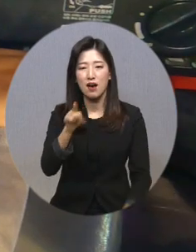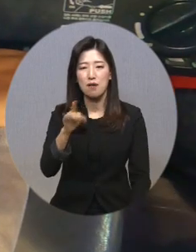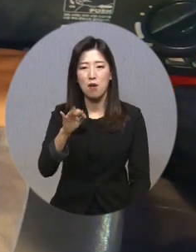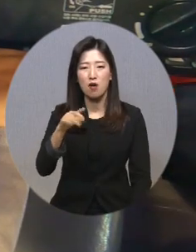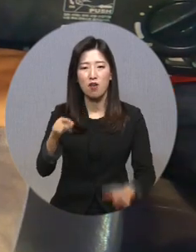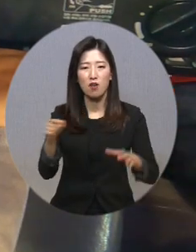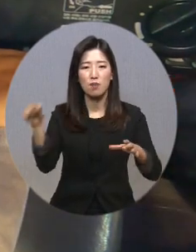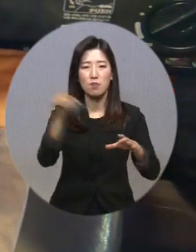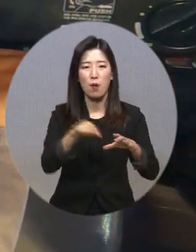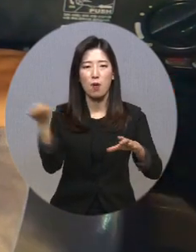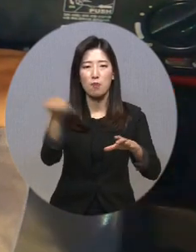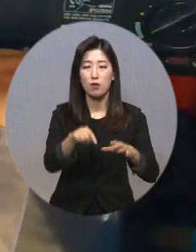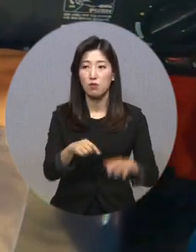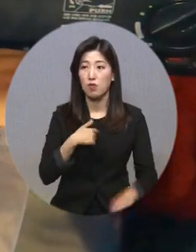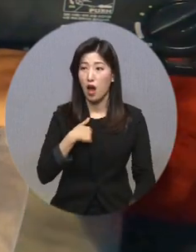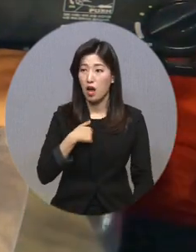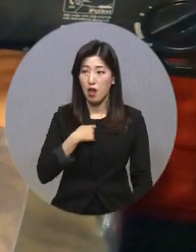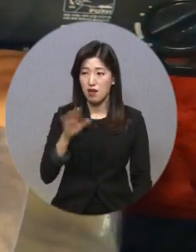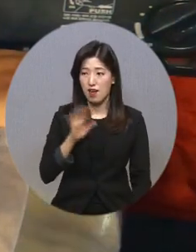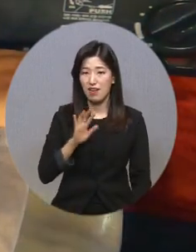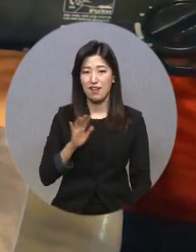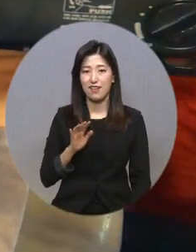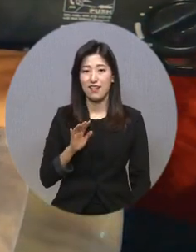호 8 잘 안 익어요